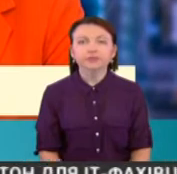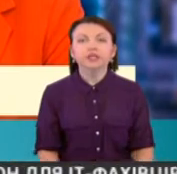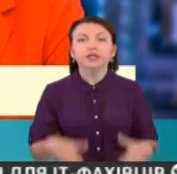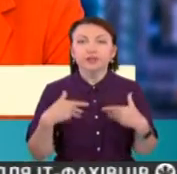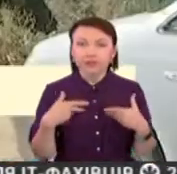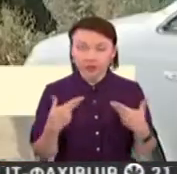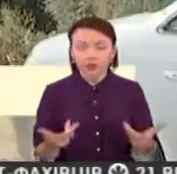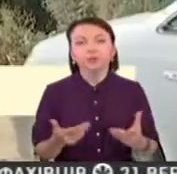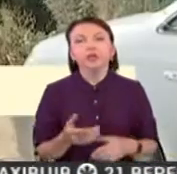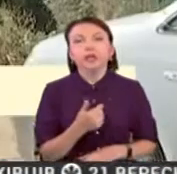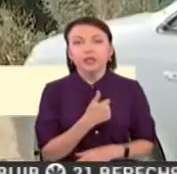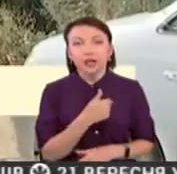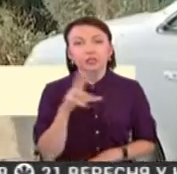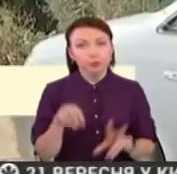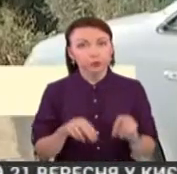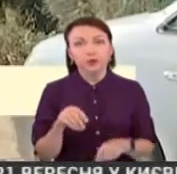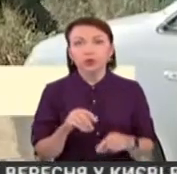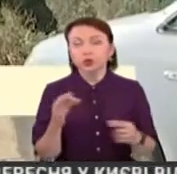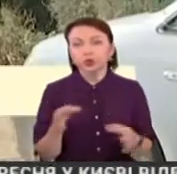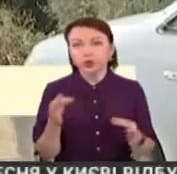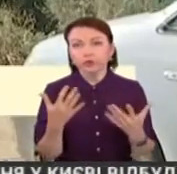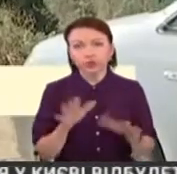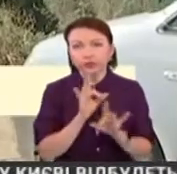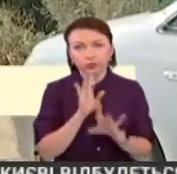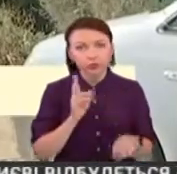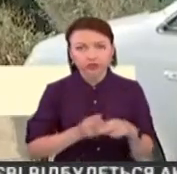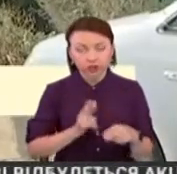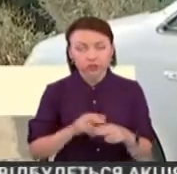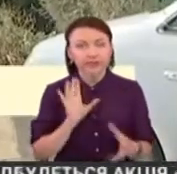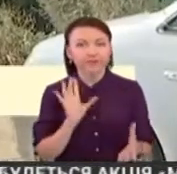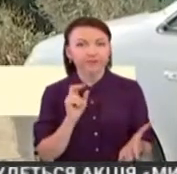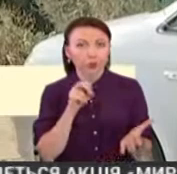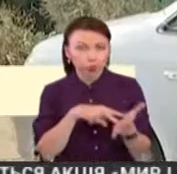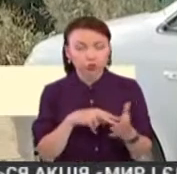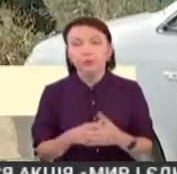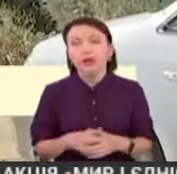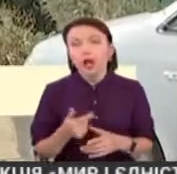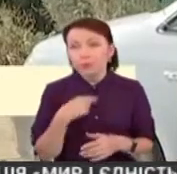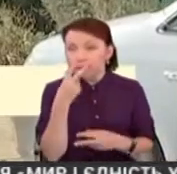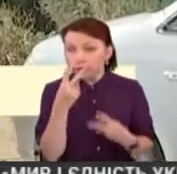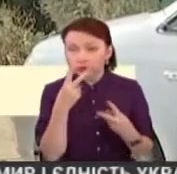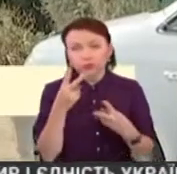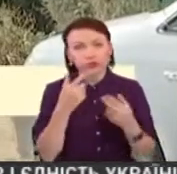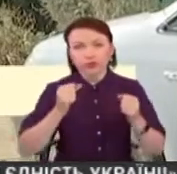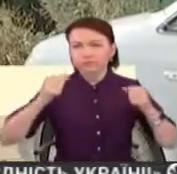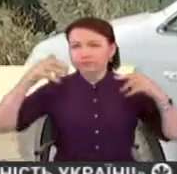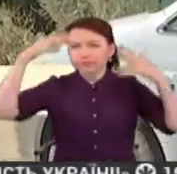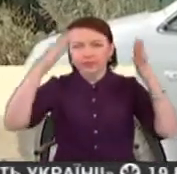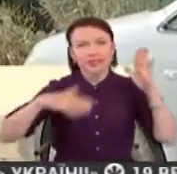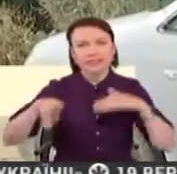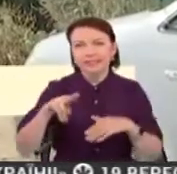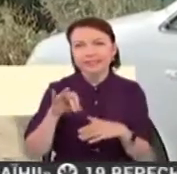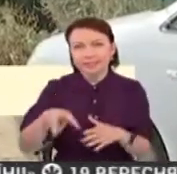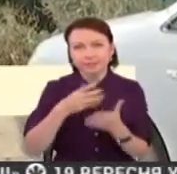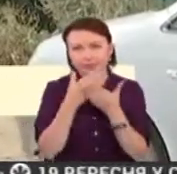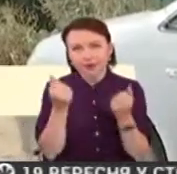Вітаю, колеги. Я сподіваюся, що нічого вже не буде заважати включенню. Тут ми бачимо здебільшого вже не димову завісу від